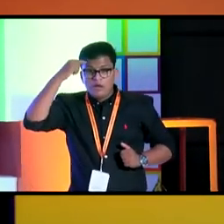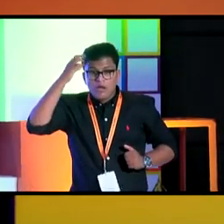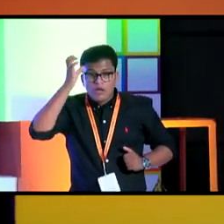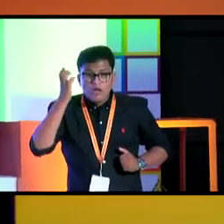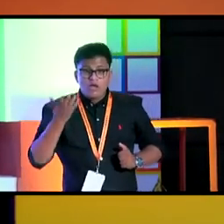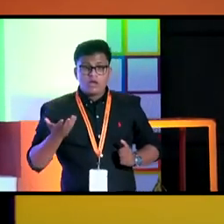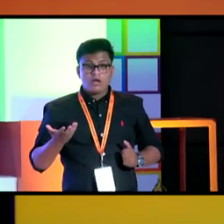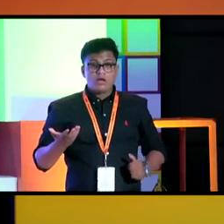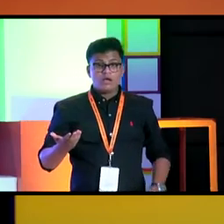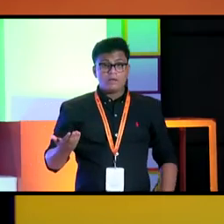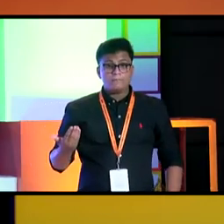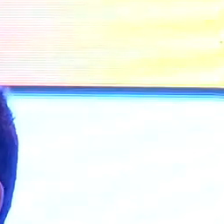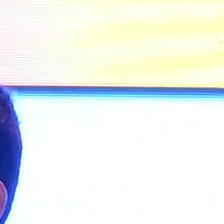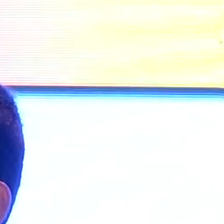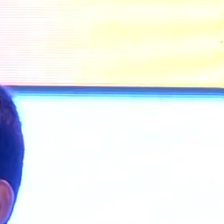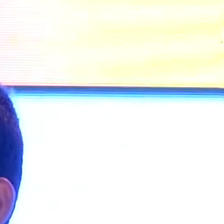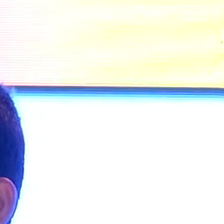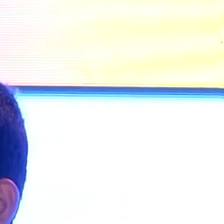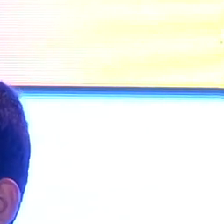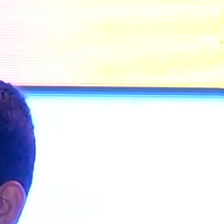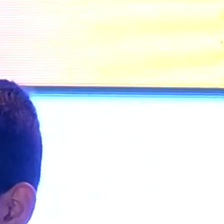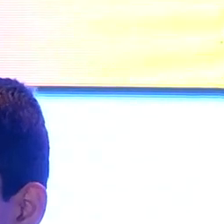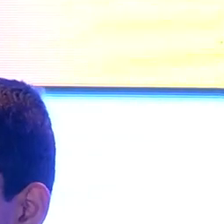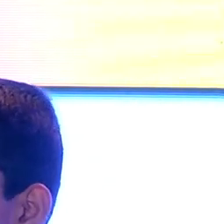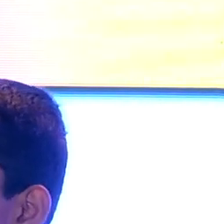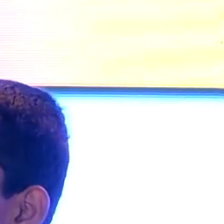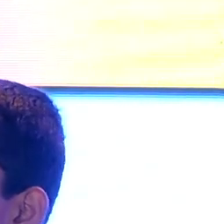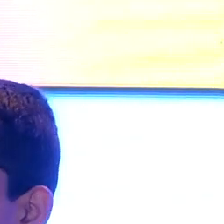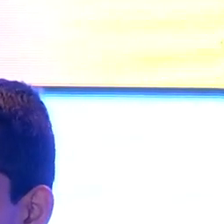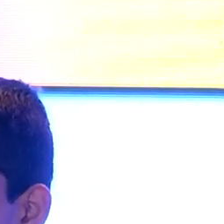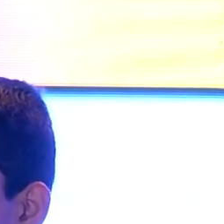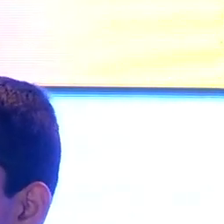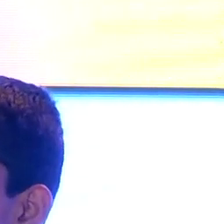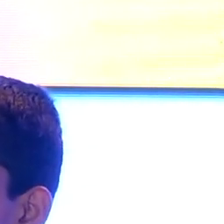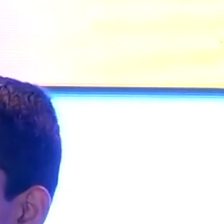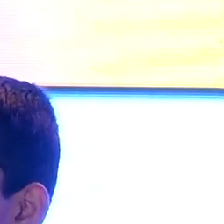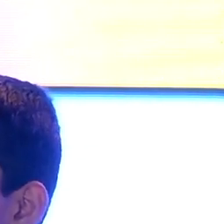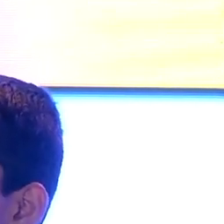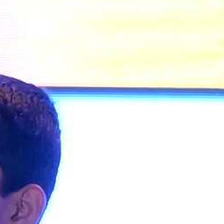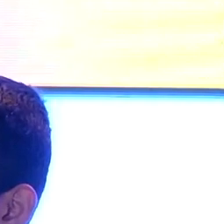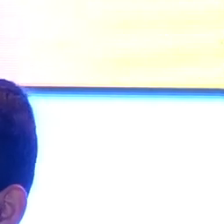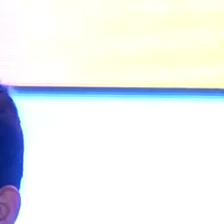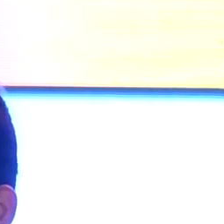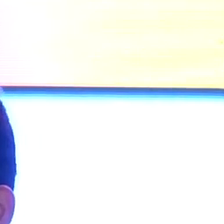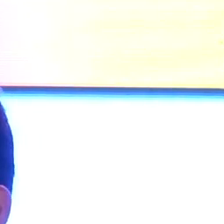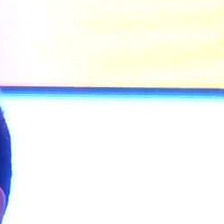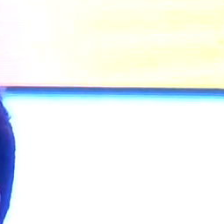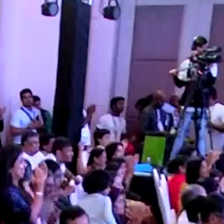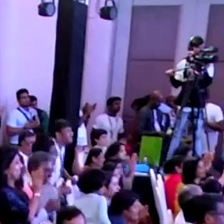है मैंने सिखाई. U V W X Y Z.